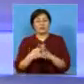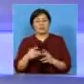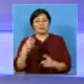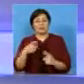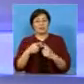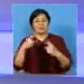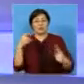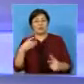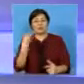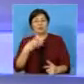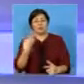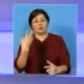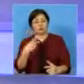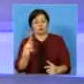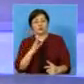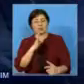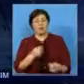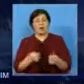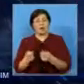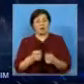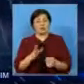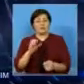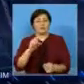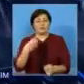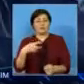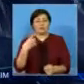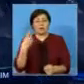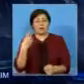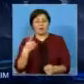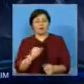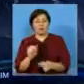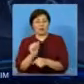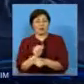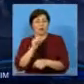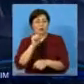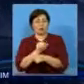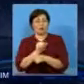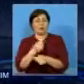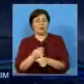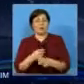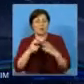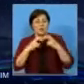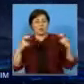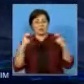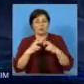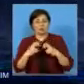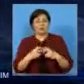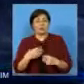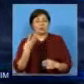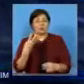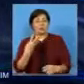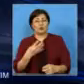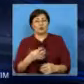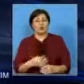жерде 34 жастағы жергілікті тұрғынның басқаруындағы ВАЗ-2114 автокөлігін тоқтатты. Тексеру барысында жүк салғыштан 4